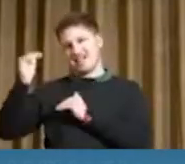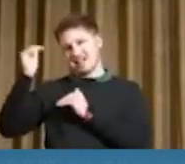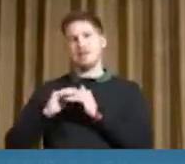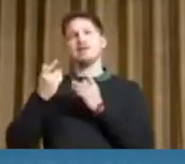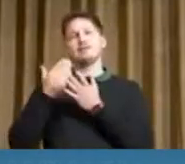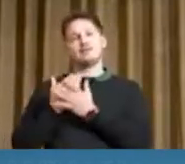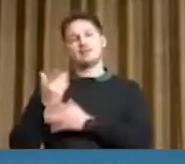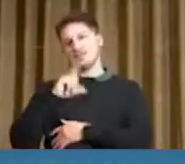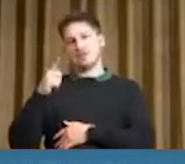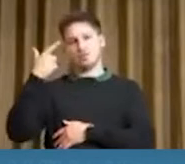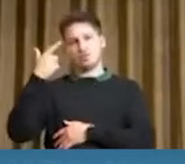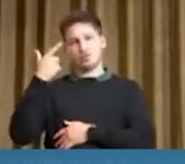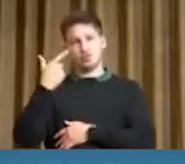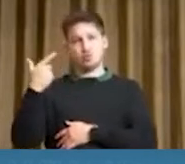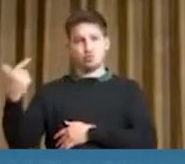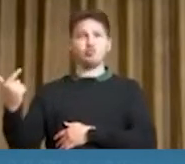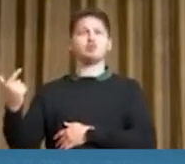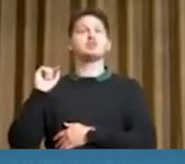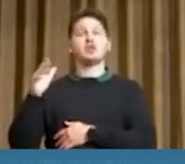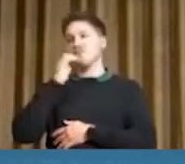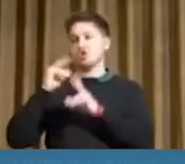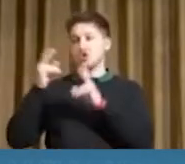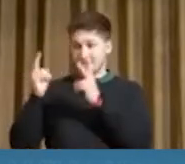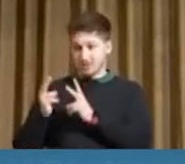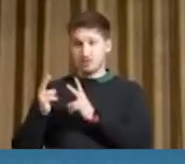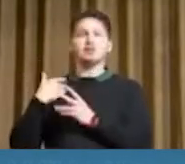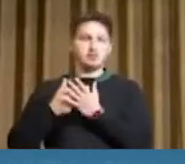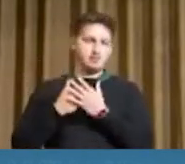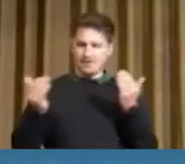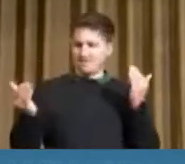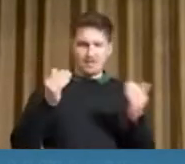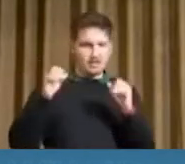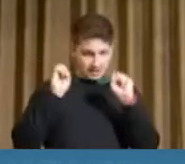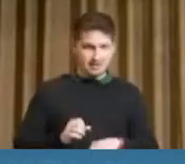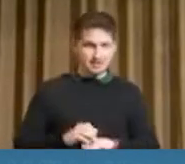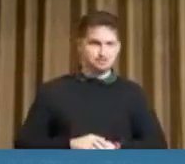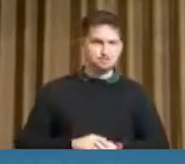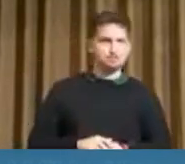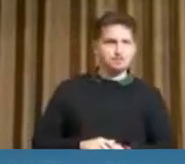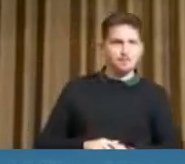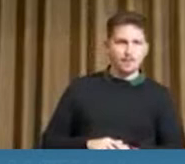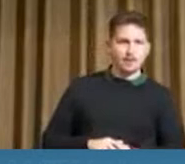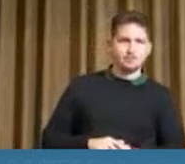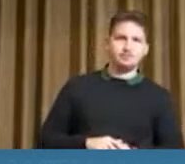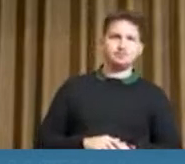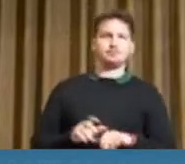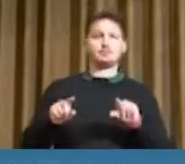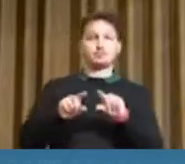um es eben mit der Kohorte 1 vergleichen zu können. Hier unten dargestellt ist